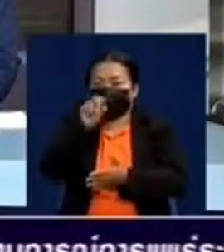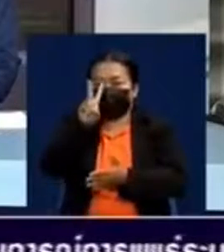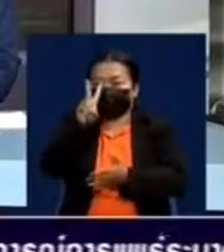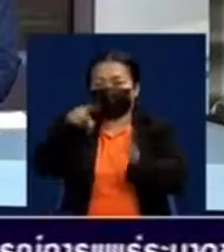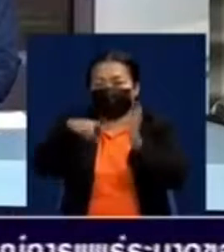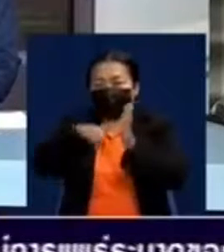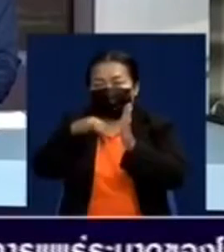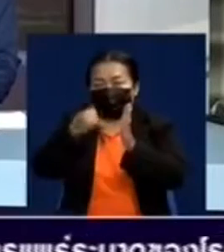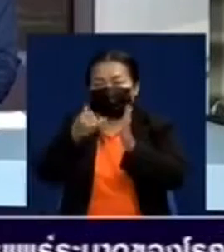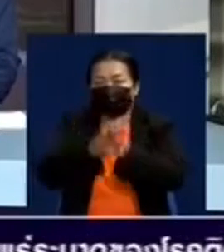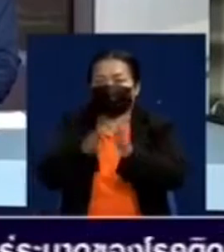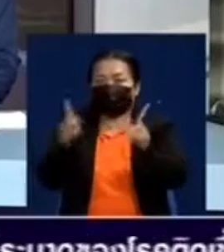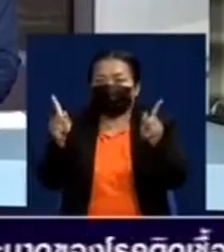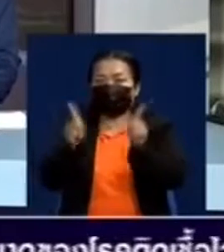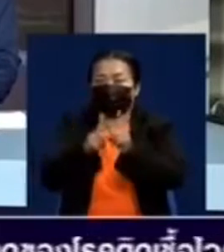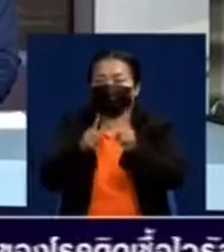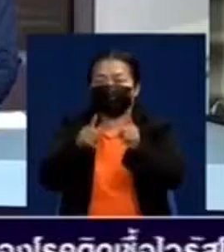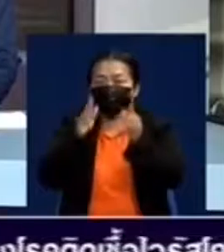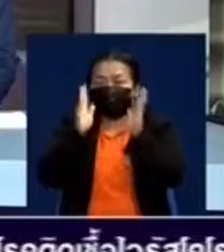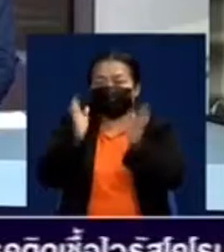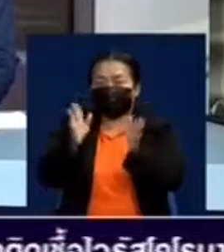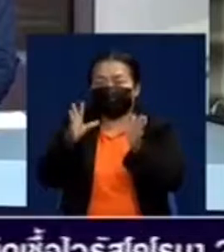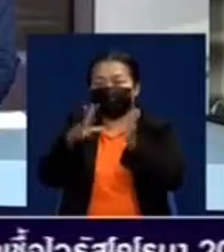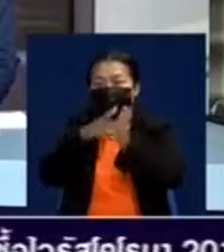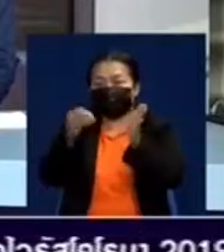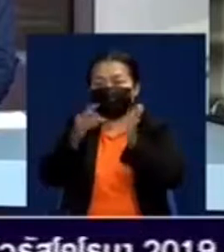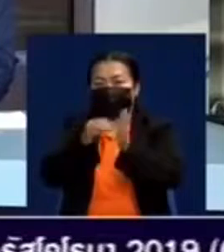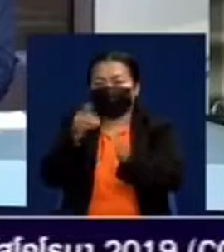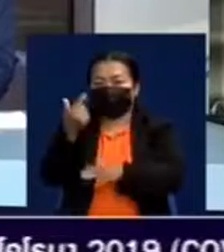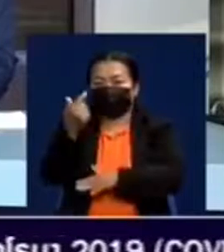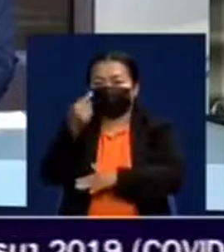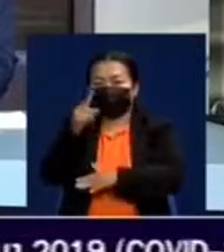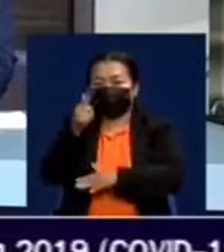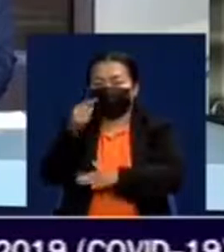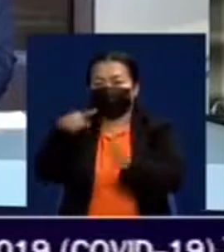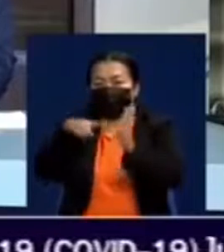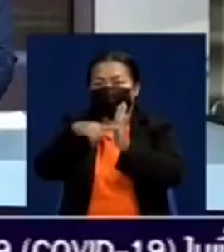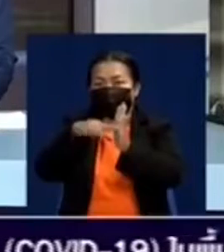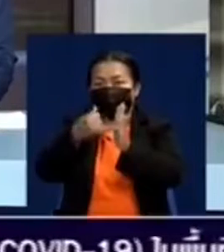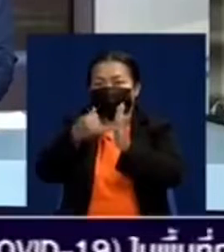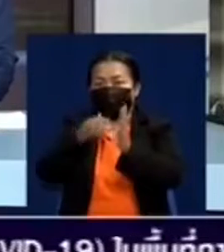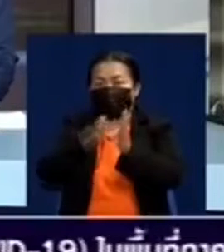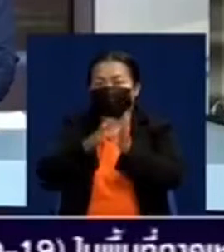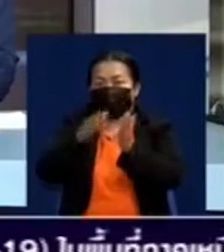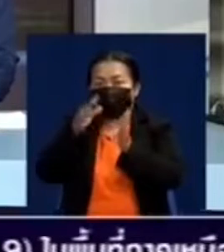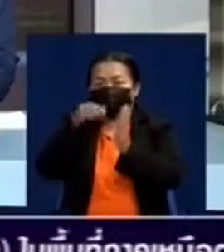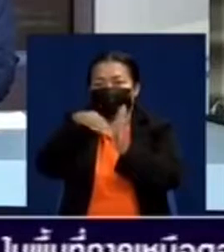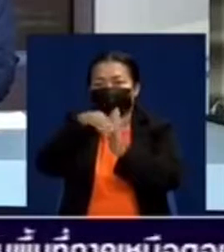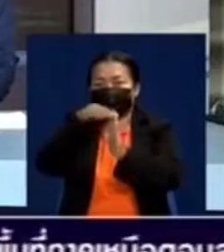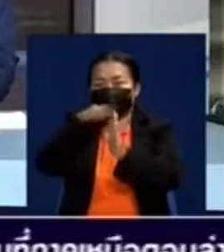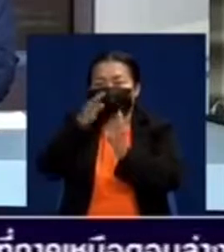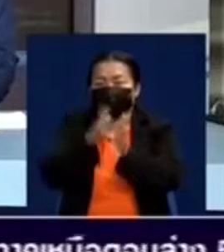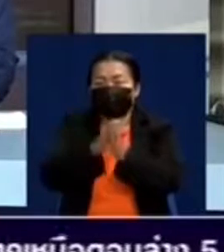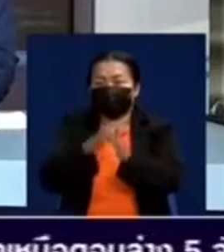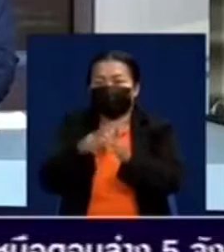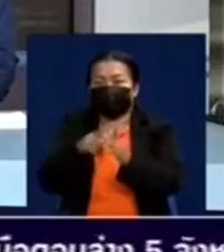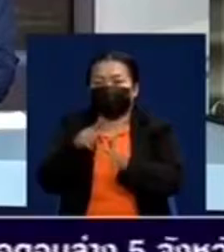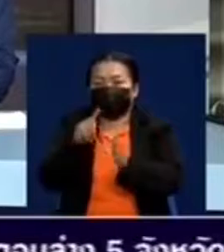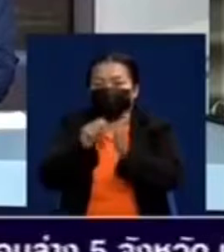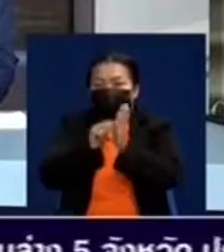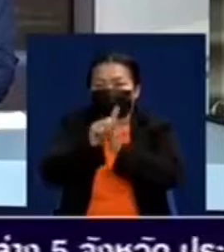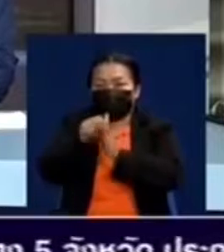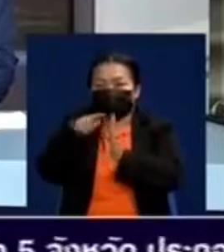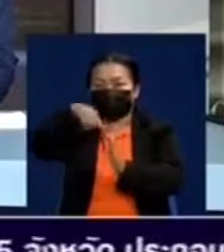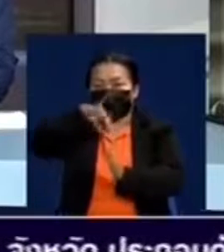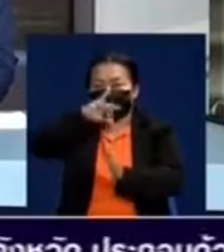ควิด-19 นะคะ11จังหวัดอยู่ในภาคเหนือของเราค่ะประกอบไปด้วยจังหวัดพิษณุโลกตากพิจิตรแพร่อุตรดิตถ์กำแพงเพชรสุโขทัย